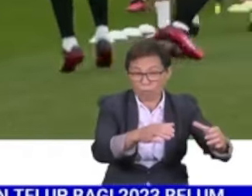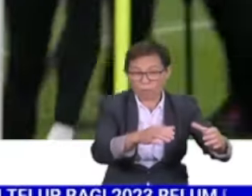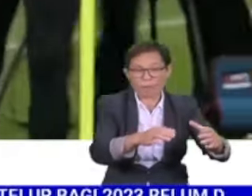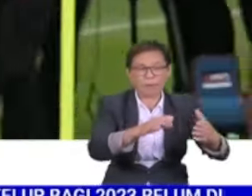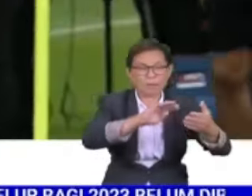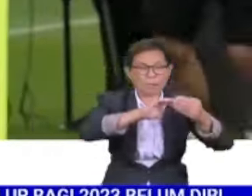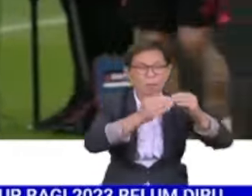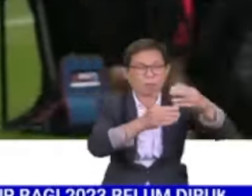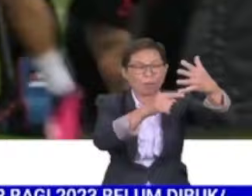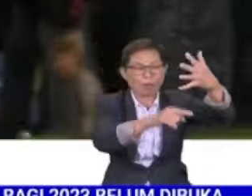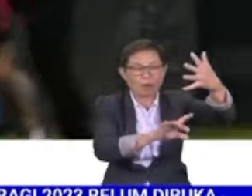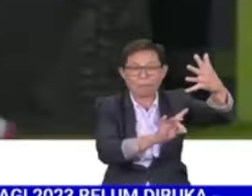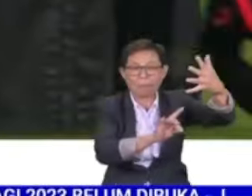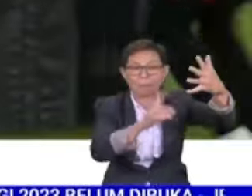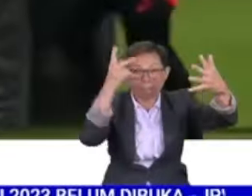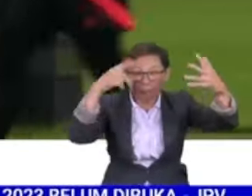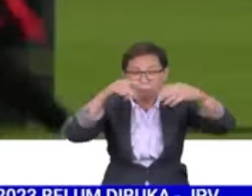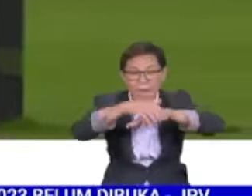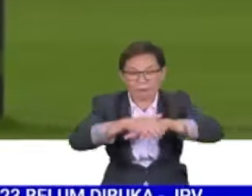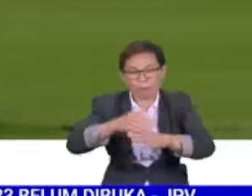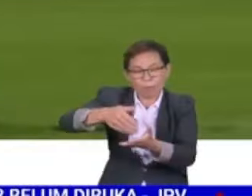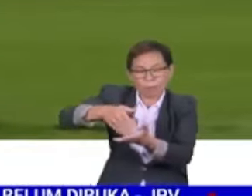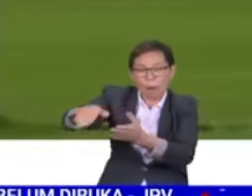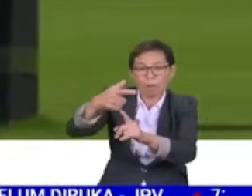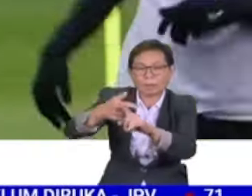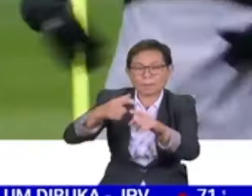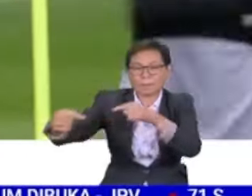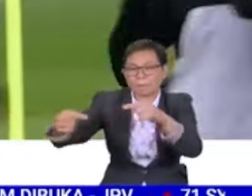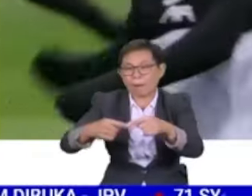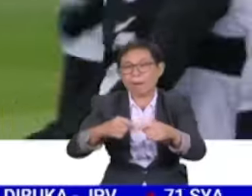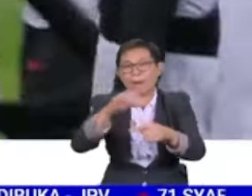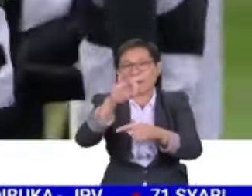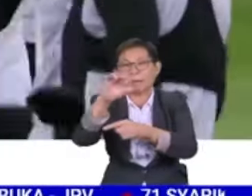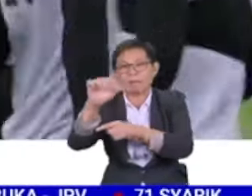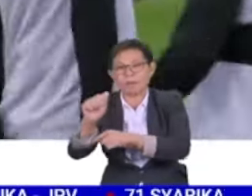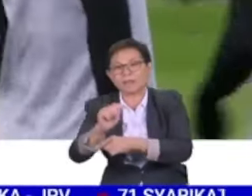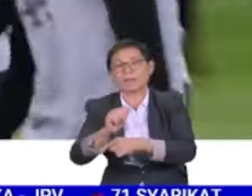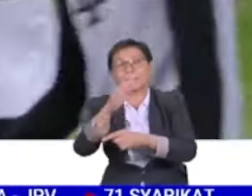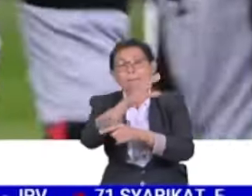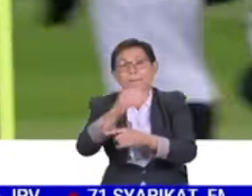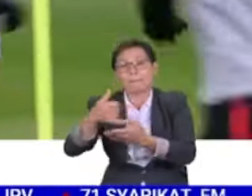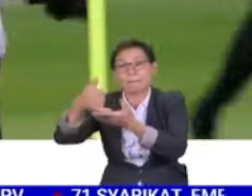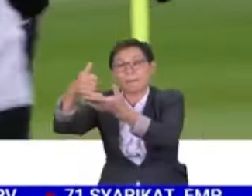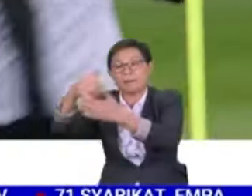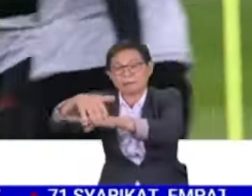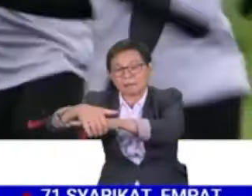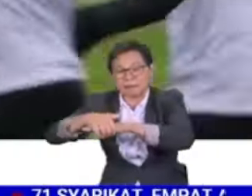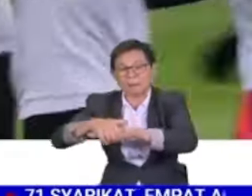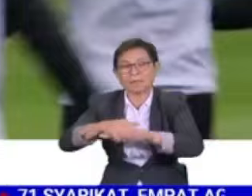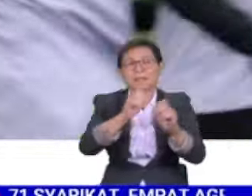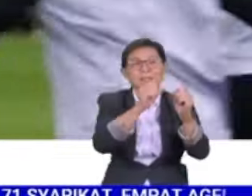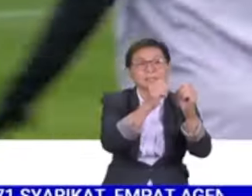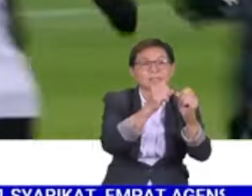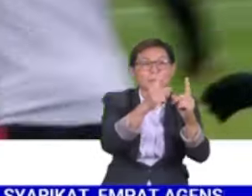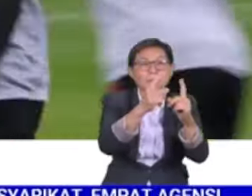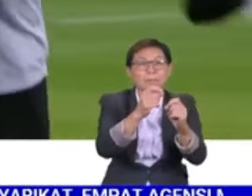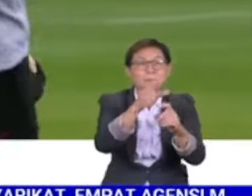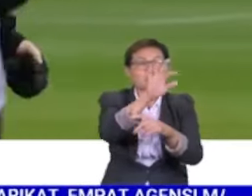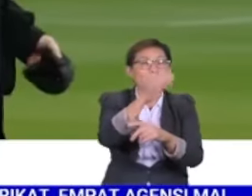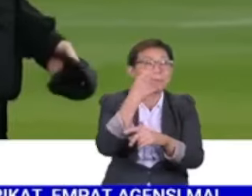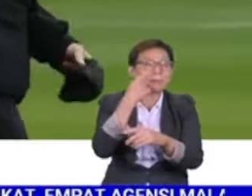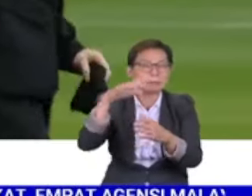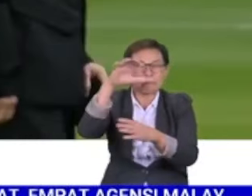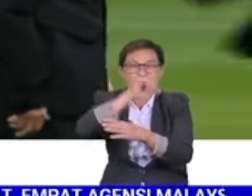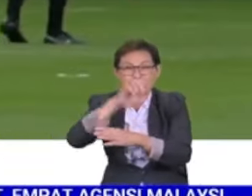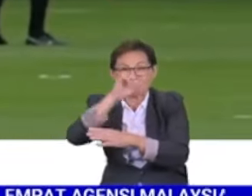di tangga ke-8 Perdana Inggeris dan tersingkir daripada persaingan Piala FA dan Piala Inggeris. Dengan 19 mata tercicir di belakang penolong